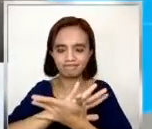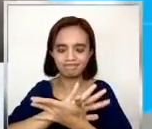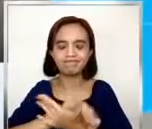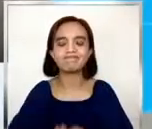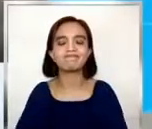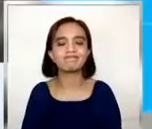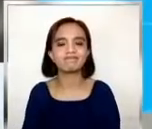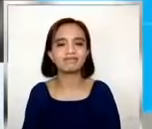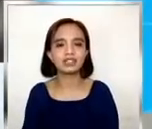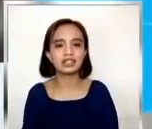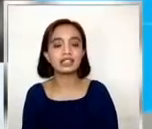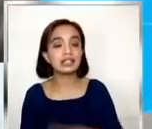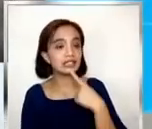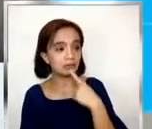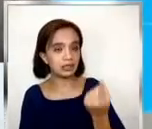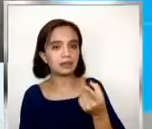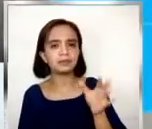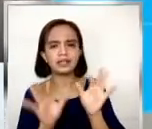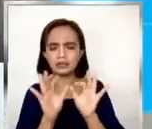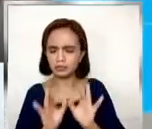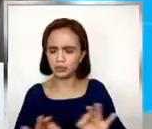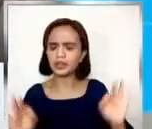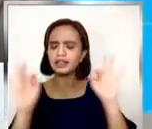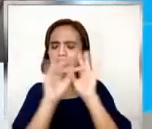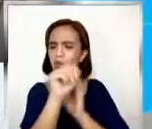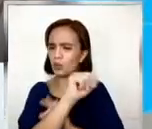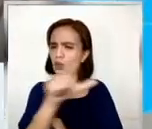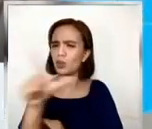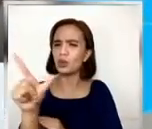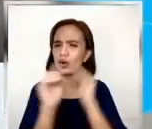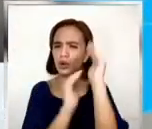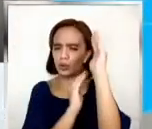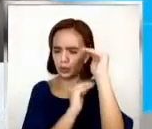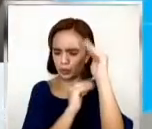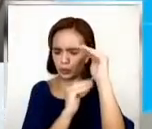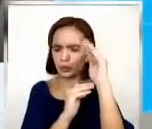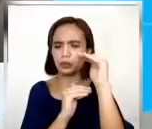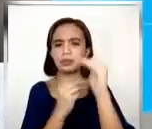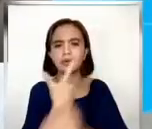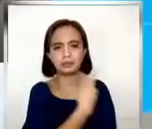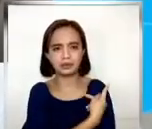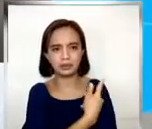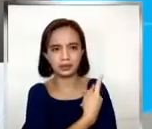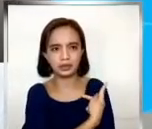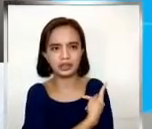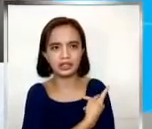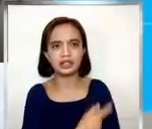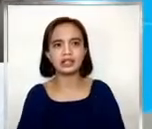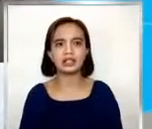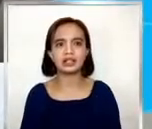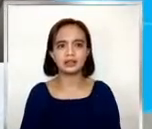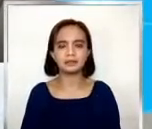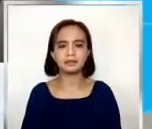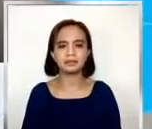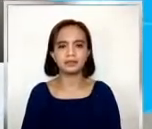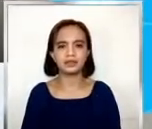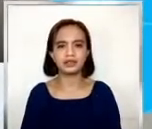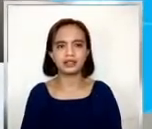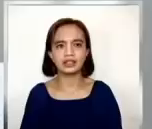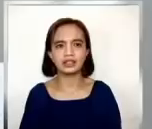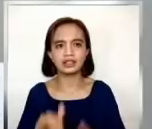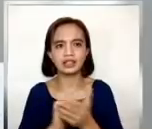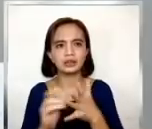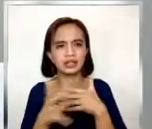Important din na lahat tayo sana makapagbakuna na, di ba? So it's important din na kahit paano may protection